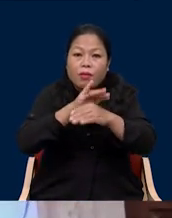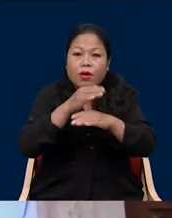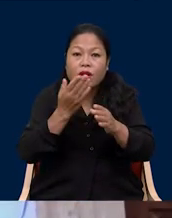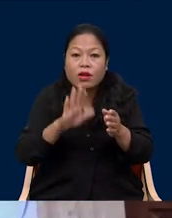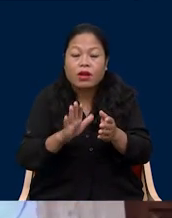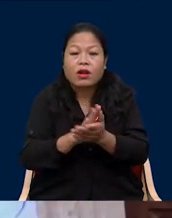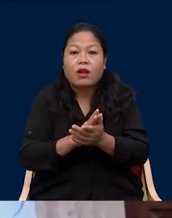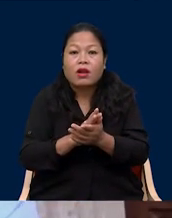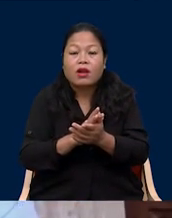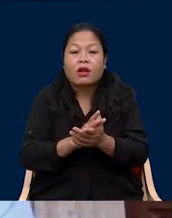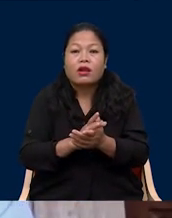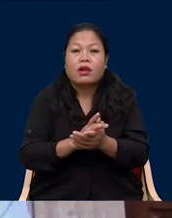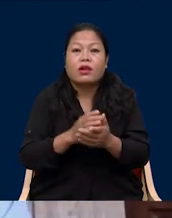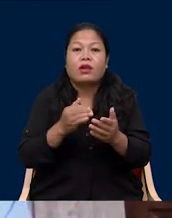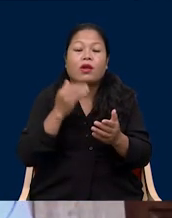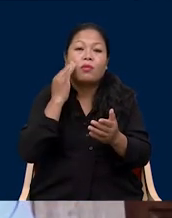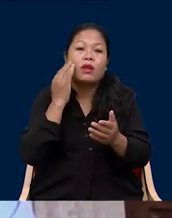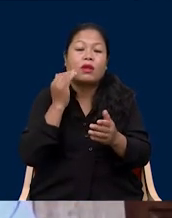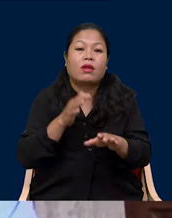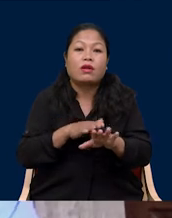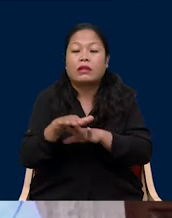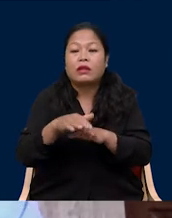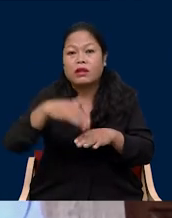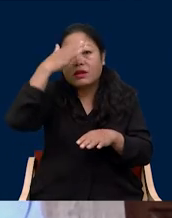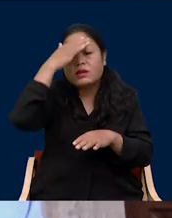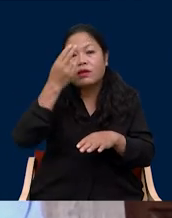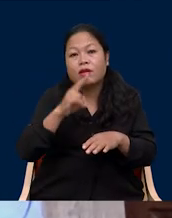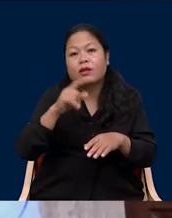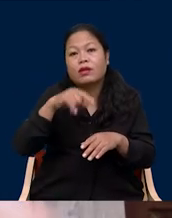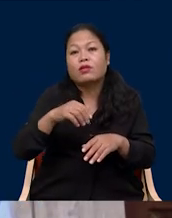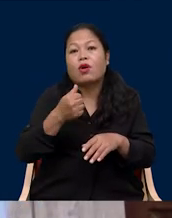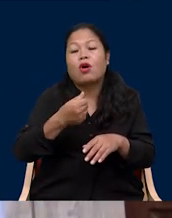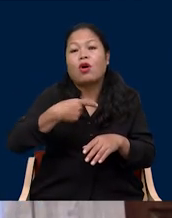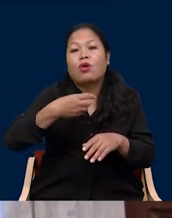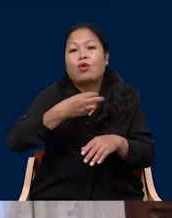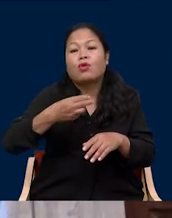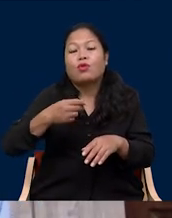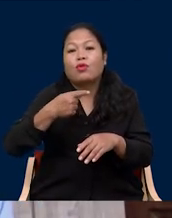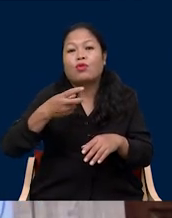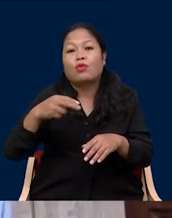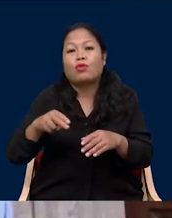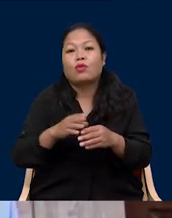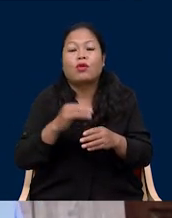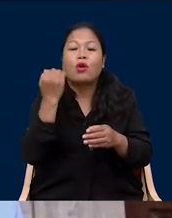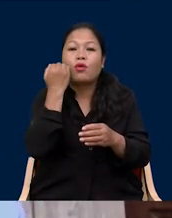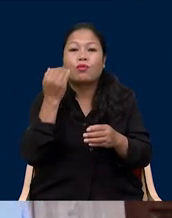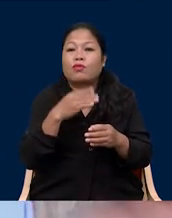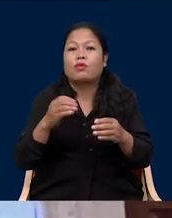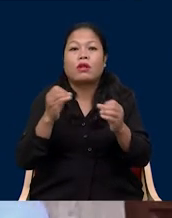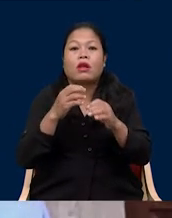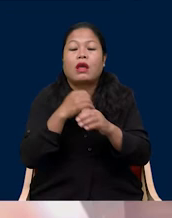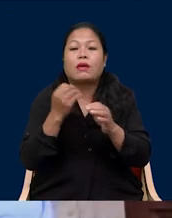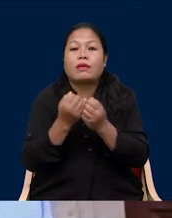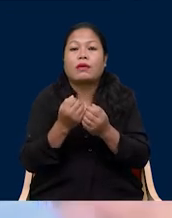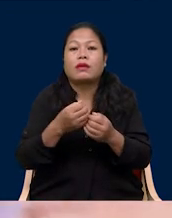कि होइन, त्यसले गर्दा वर्कलोडकोलाई पर्यो भन्दाखेरि महिलाहरूलाई पर्यो होइन. त्यसले गर्दा यस्तो अनुकूलनमा चाहिँ डिसिजन लेभलमा चाहिँ पुरुषले